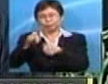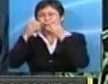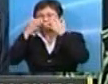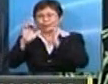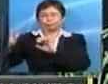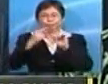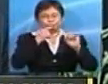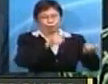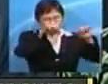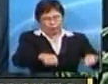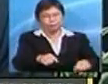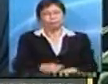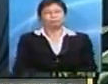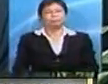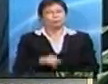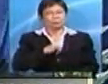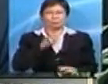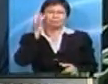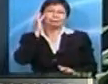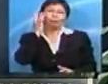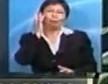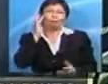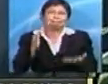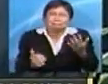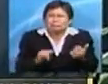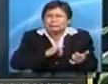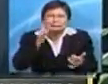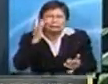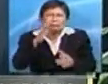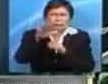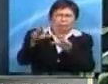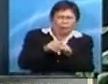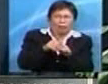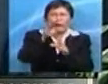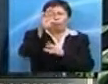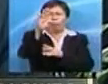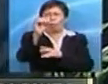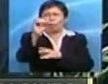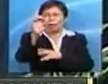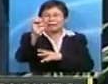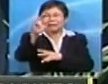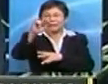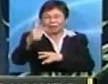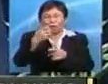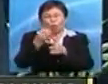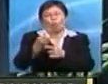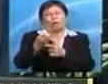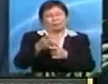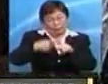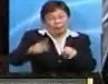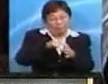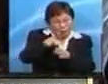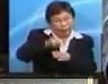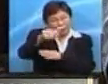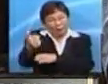dapat dipenuhi. Ini saya tak tahu lagi sama ada melibatkan Boeing tetapi pakar-pakar lain seperti